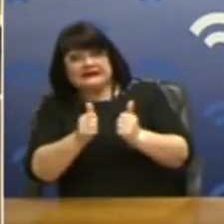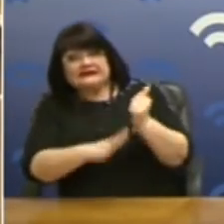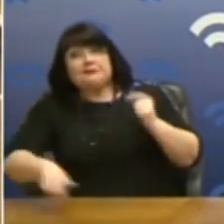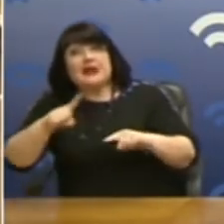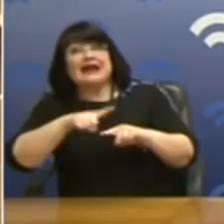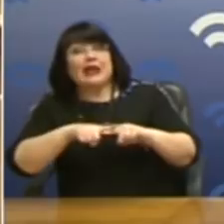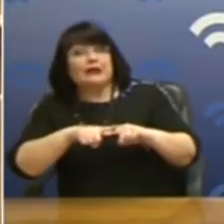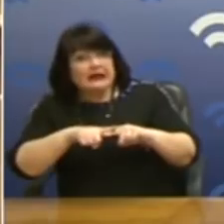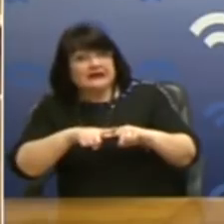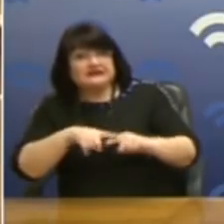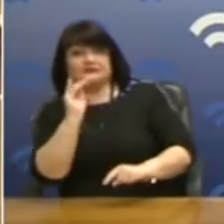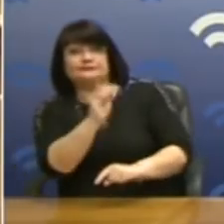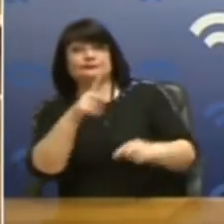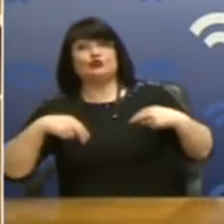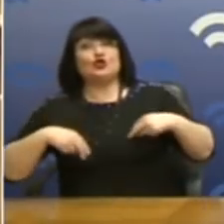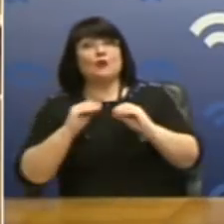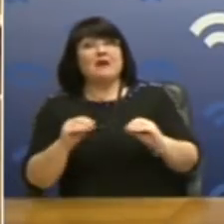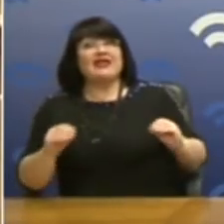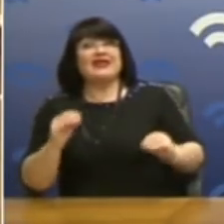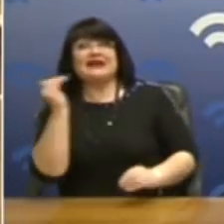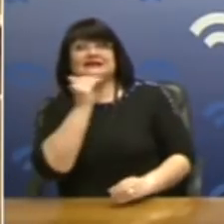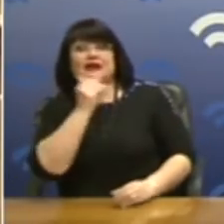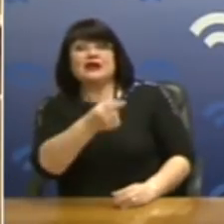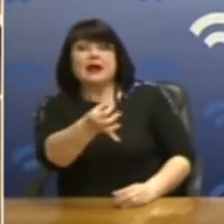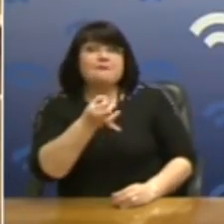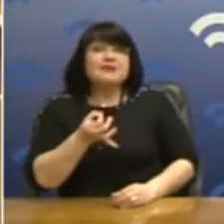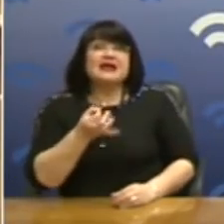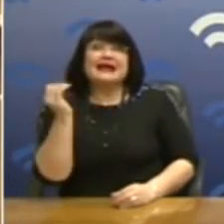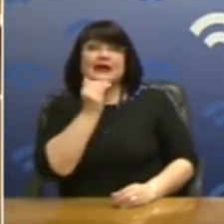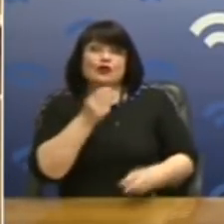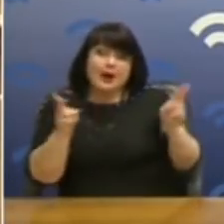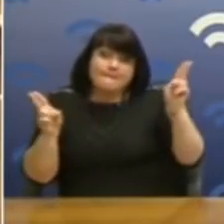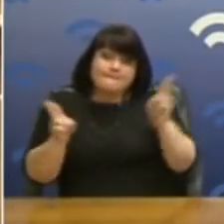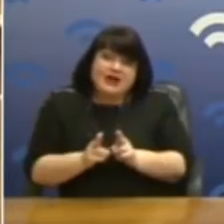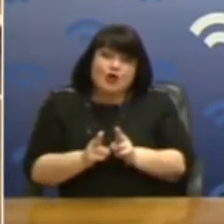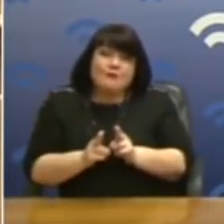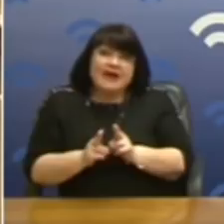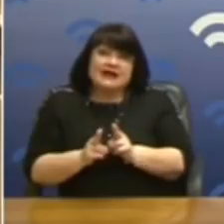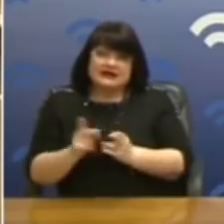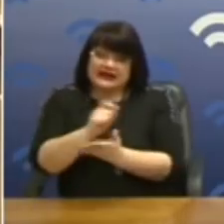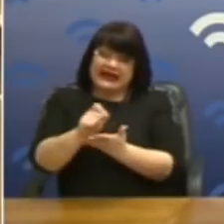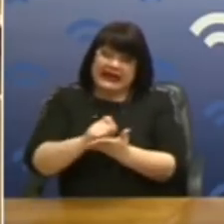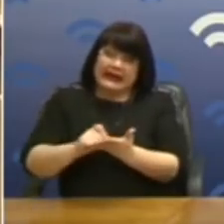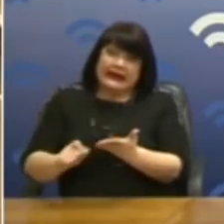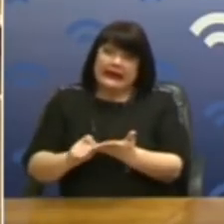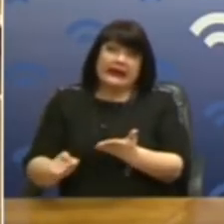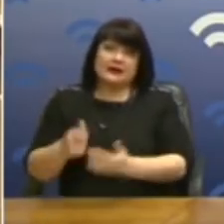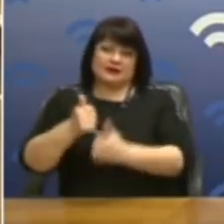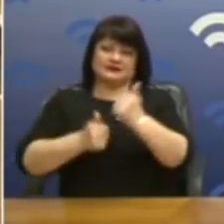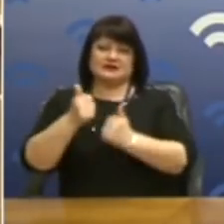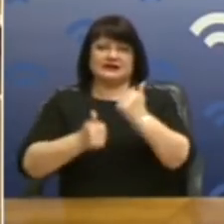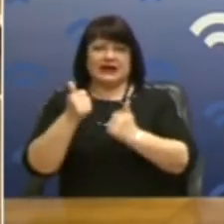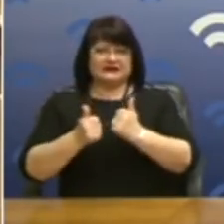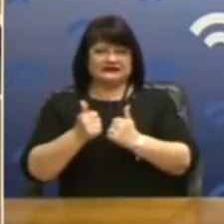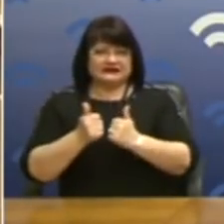άμεσα το Υπουργείο Παιδείας να ανακοινώσει μειωμένη εξεταστέα ύλη για τις εξετάσεις και